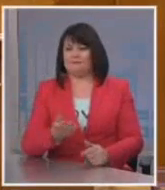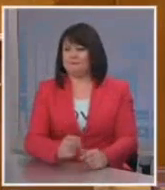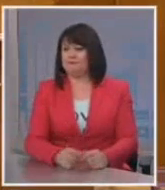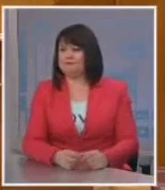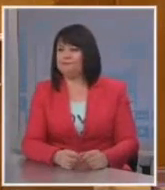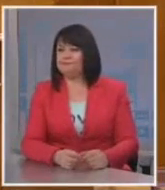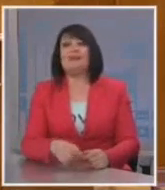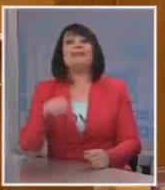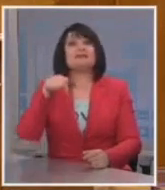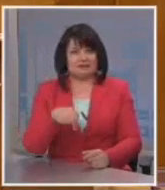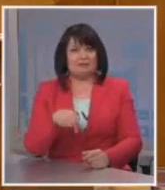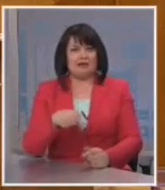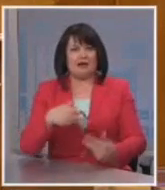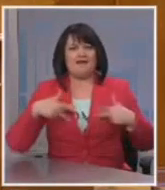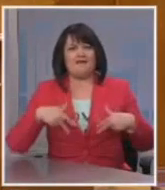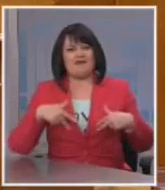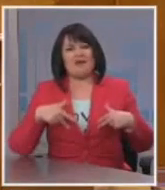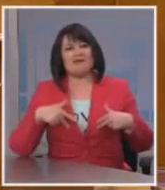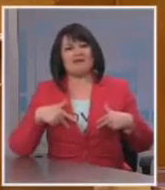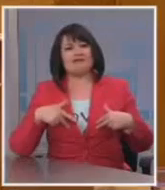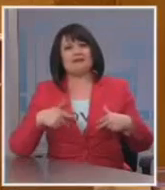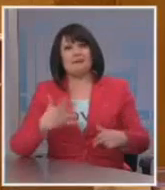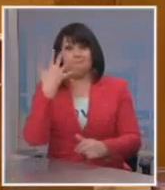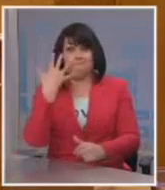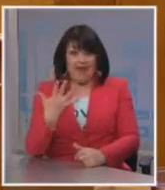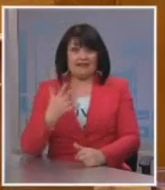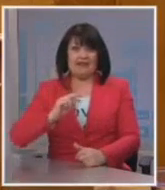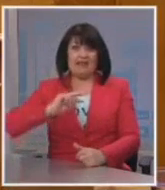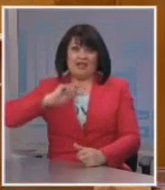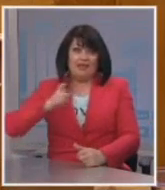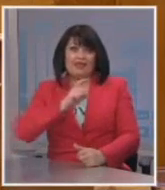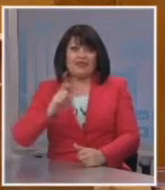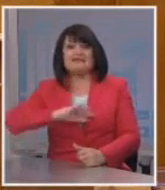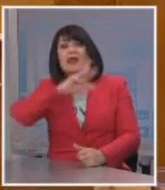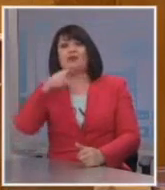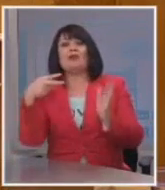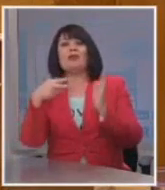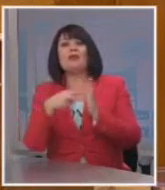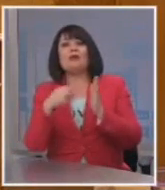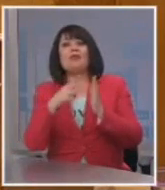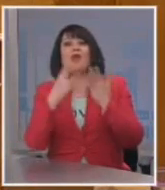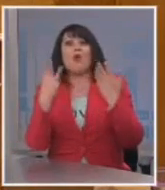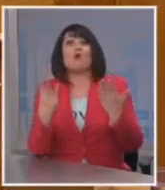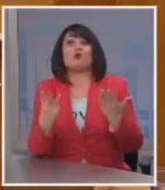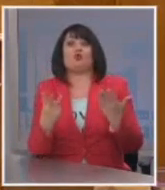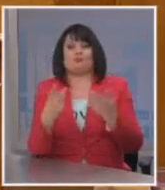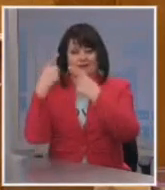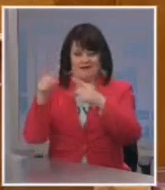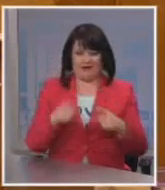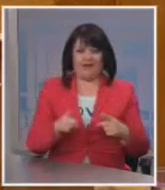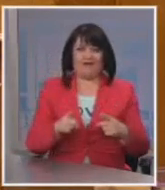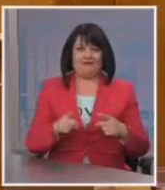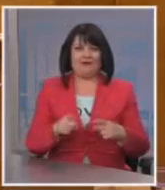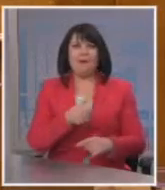Και σήμερα η κυβέρνηση φέρνει 5 δισεκατομμύρια ευρώ μέχρι και το 2018. Αυτή είναι η διαφορά και αυτή είναι η